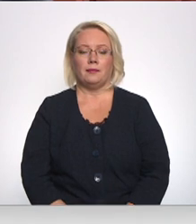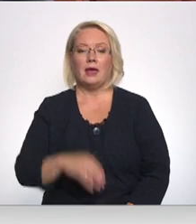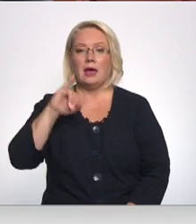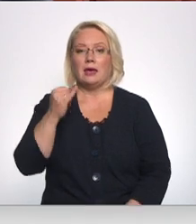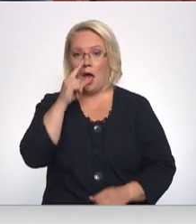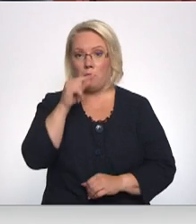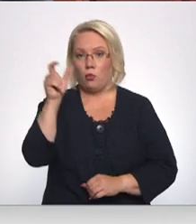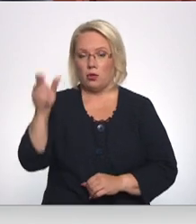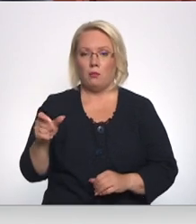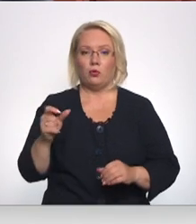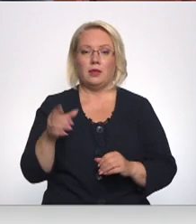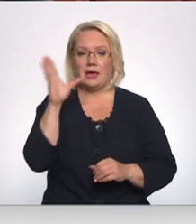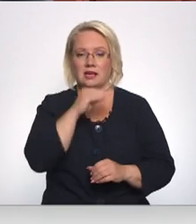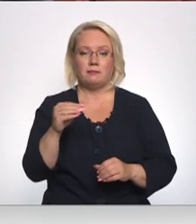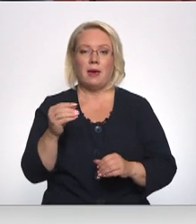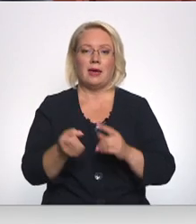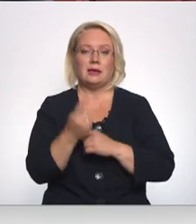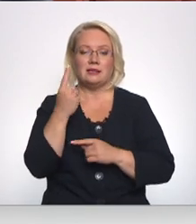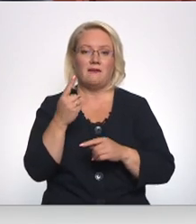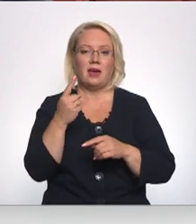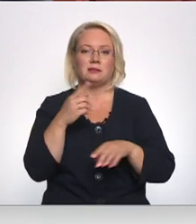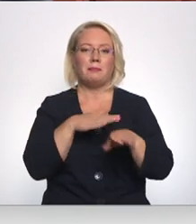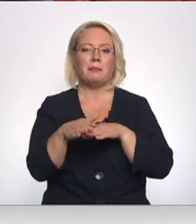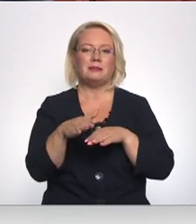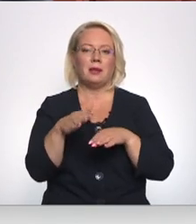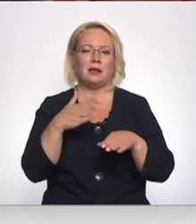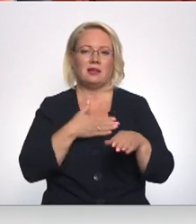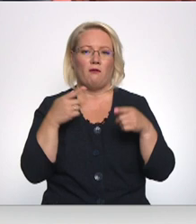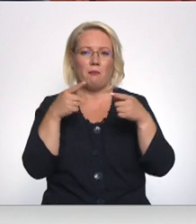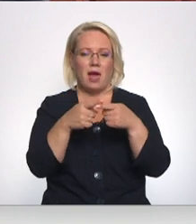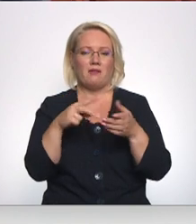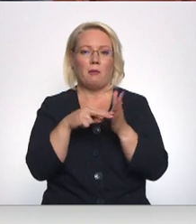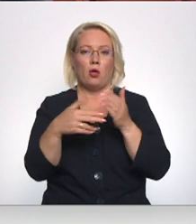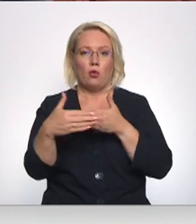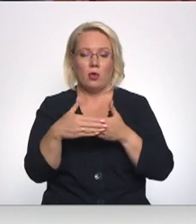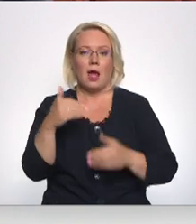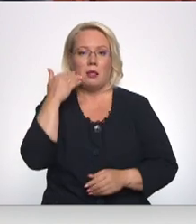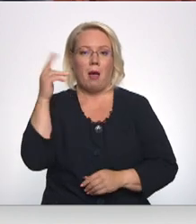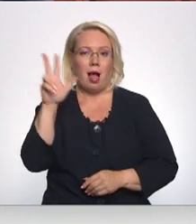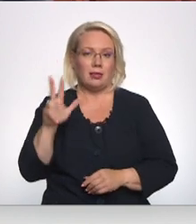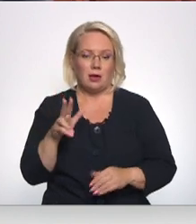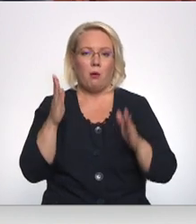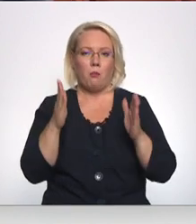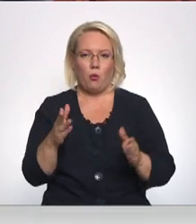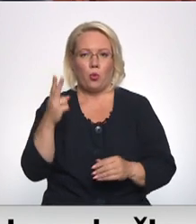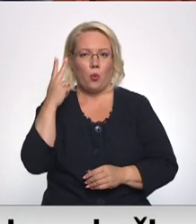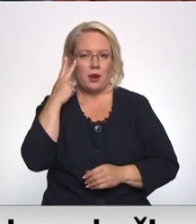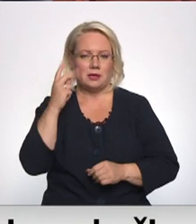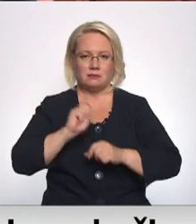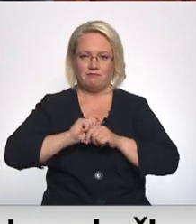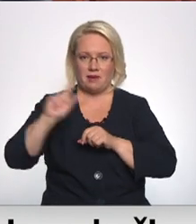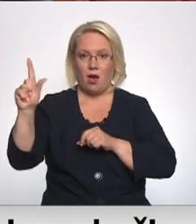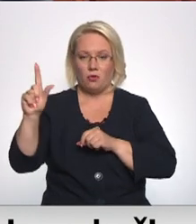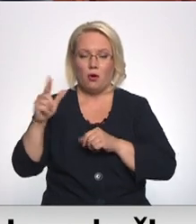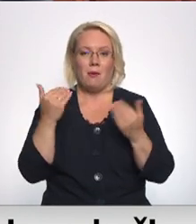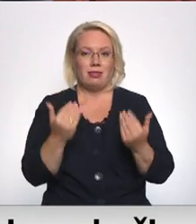Ja Putinam būtu izdevies realizēt savu mērķi Ukrainā, kā viņš plānoja vai tuvu tam, tad Baltijas valstīm risks strauji pieaugtu. Tagad,